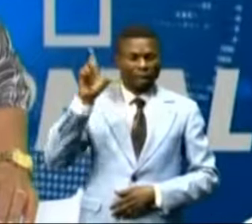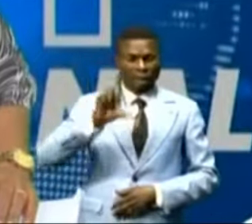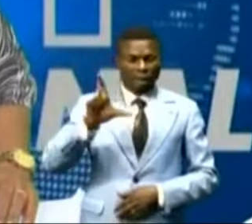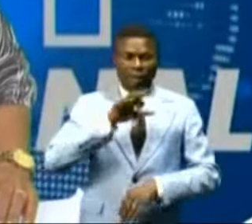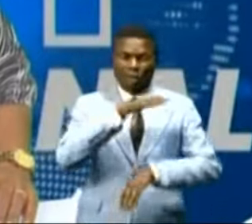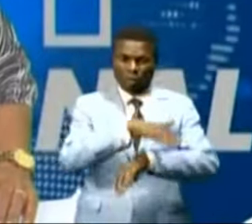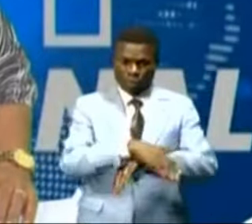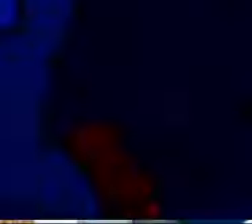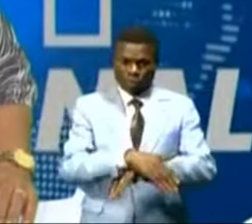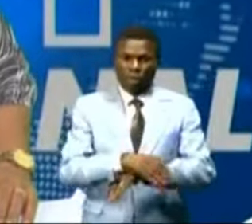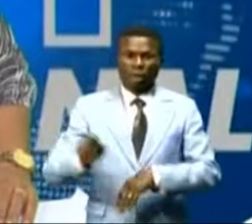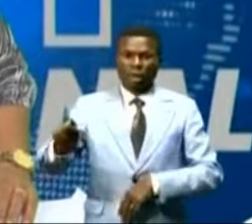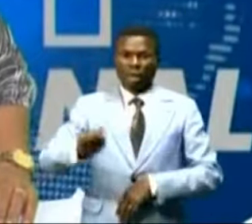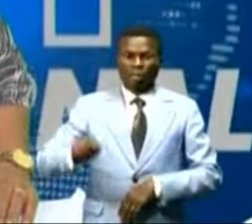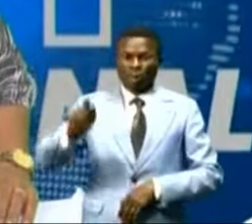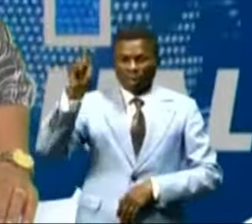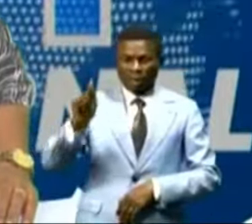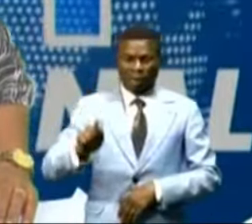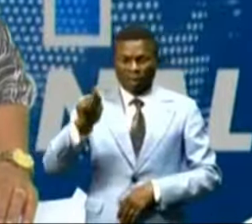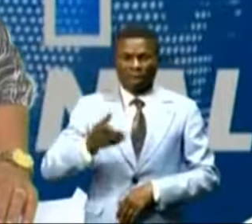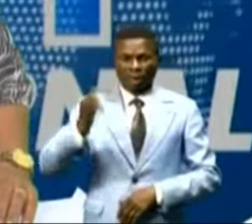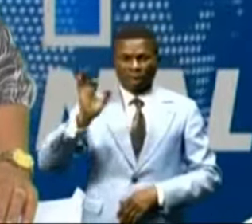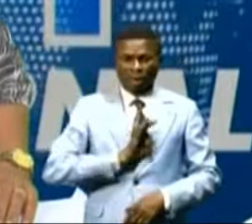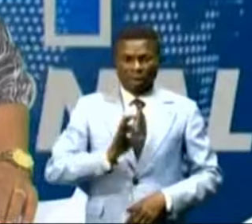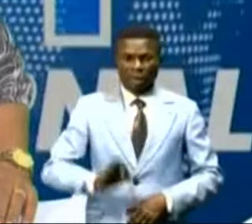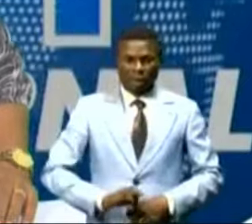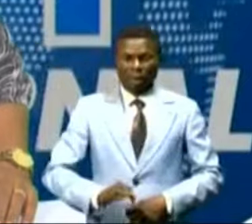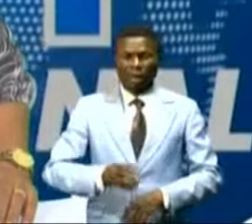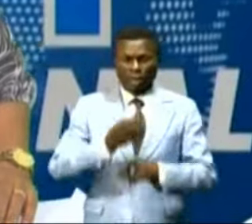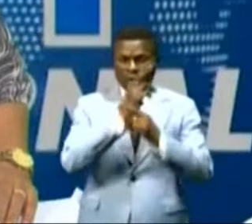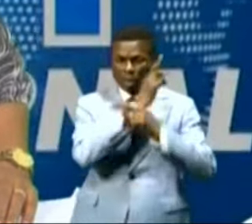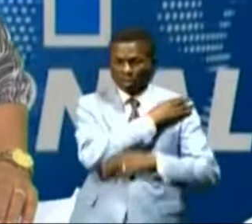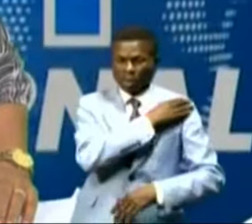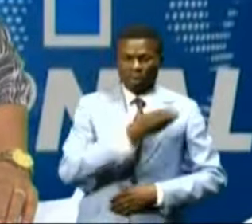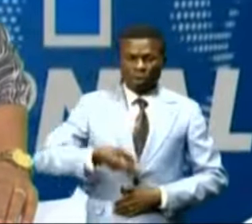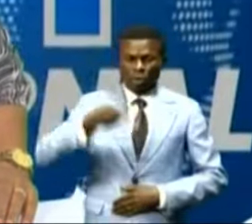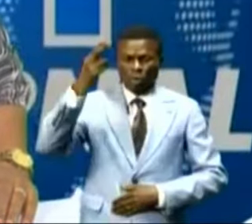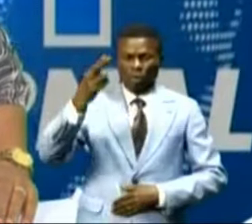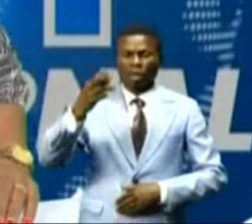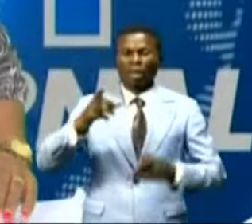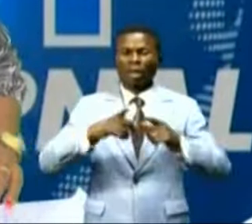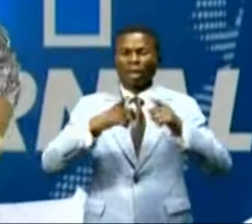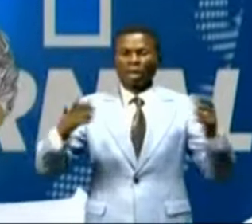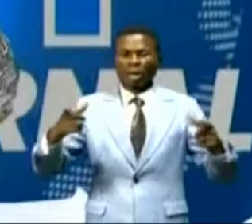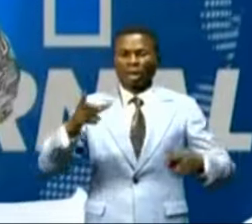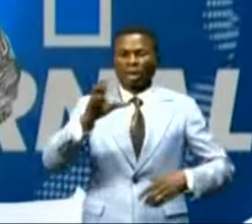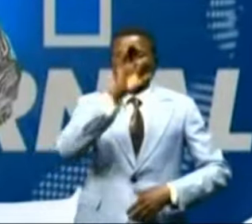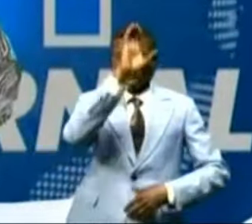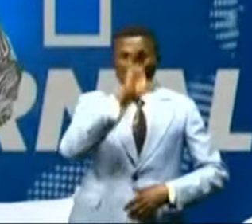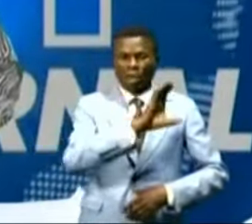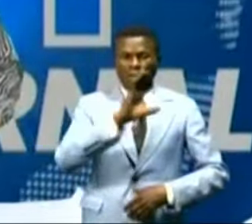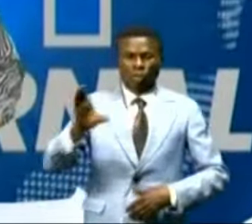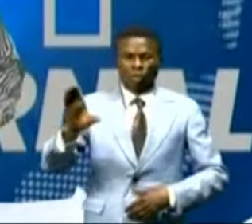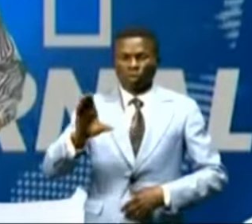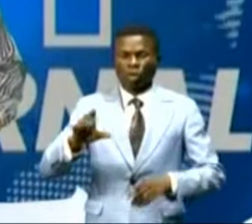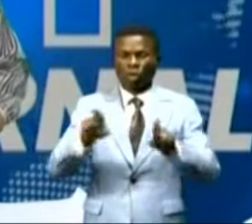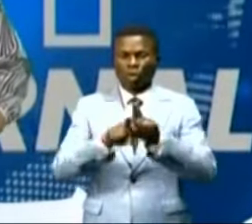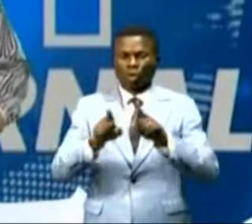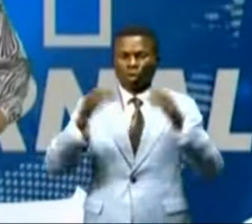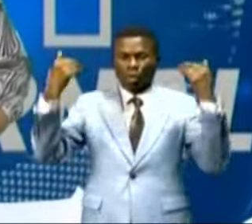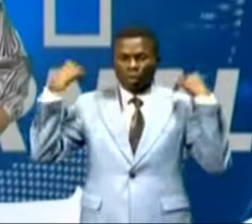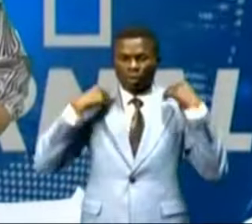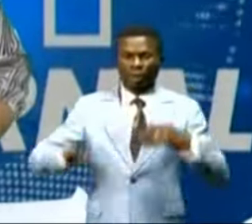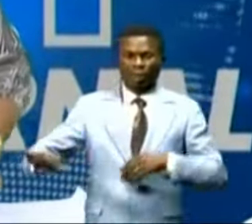soirée, Félix-Antoine Tshisekedi a été élevé à la dignité de Grand Croix dans l'Ordre National du Tchad.